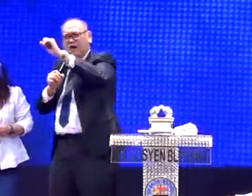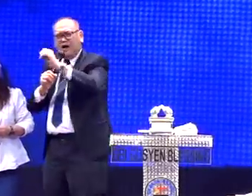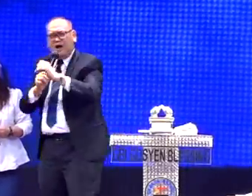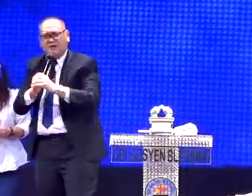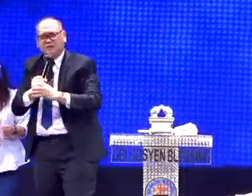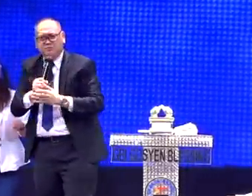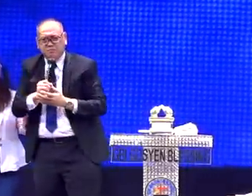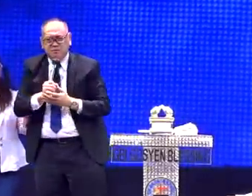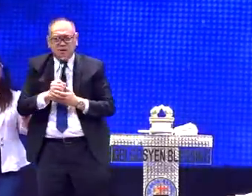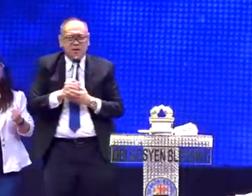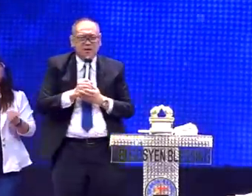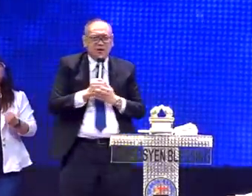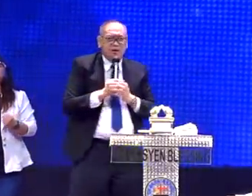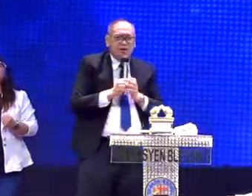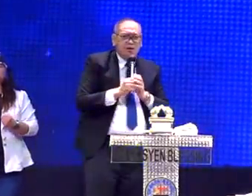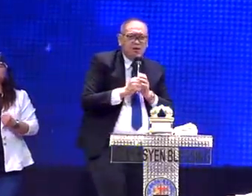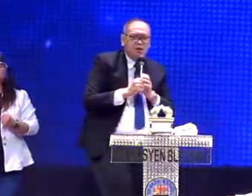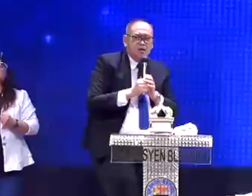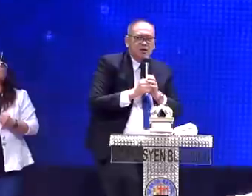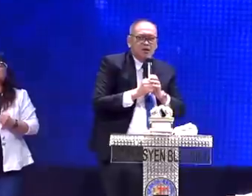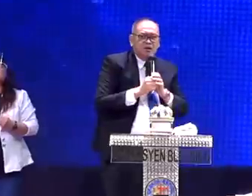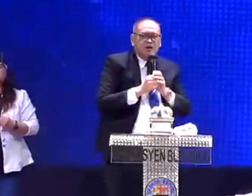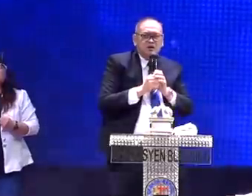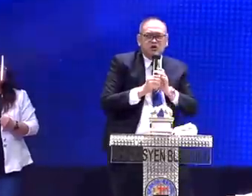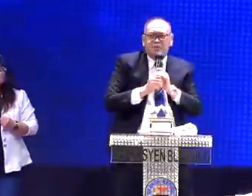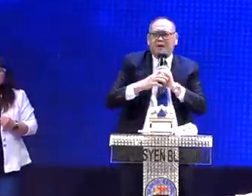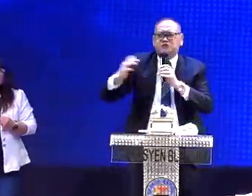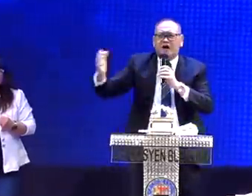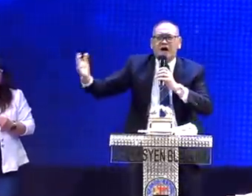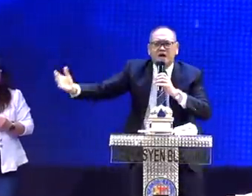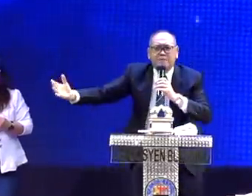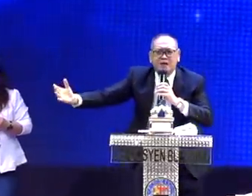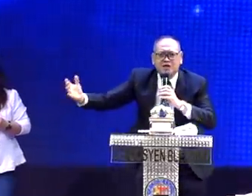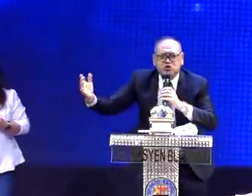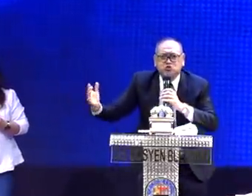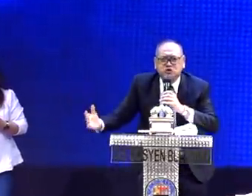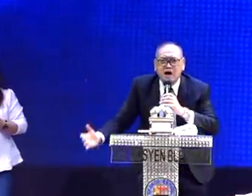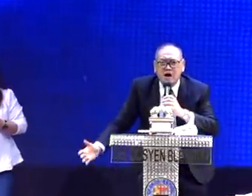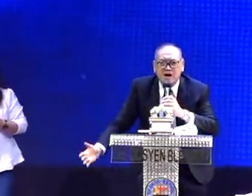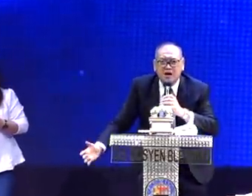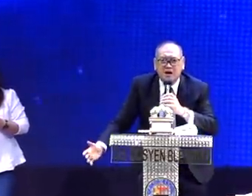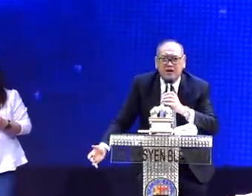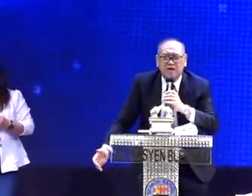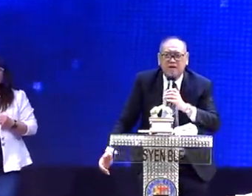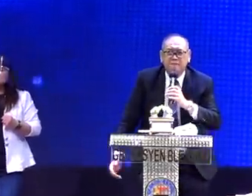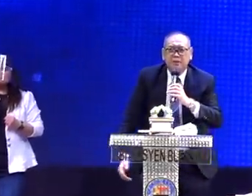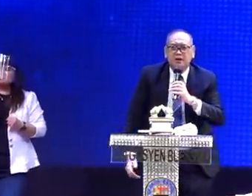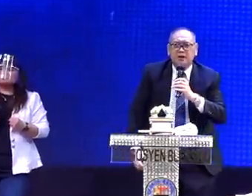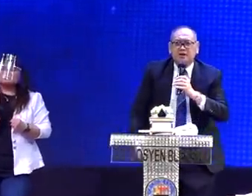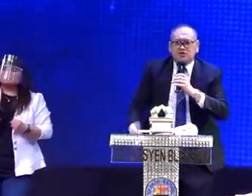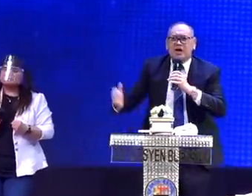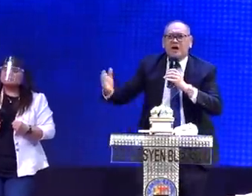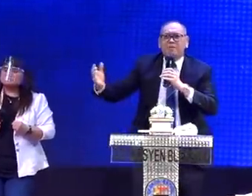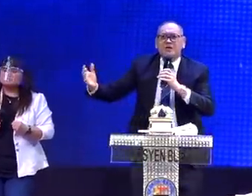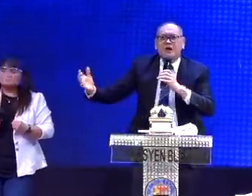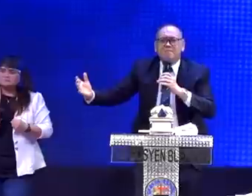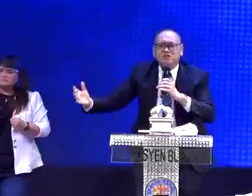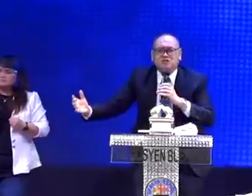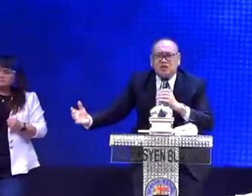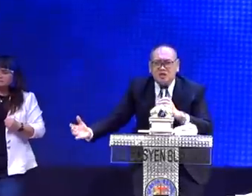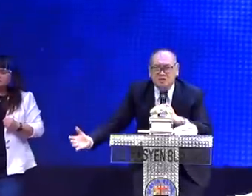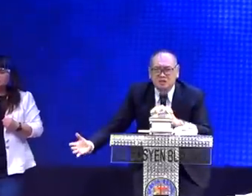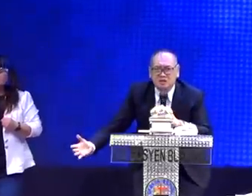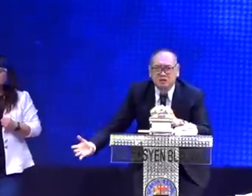saudara sehat. Amen. Amen. Amen. Amen. Sebab saya pernah susah, saya